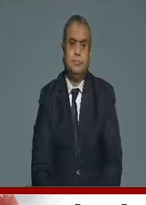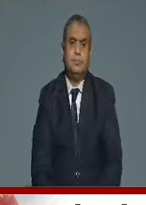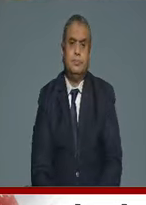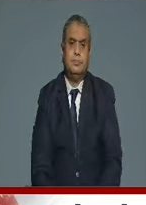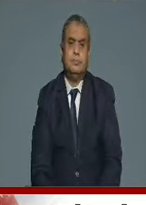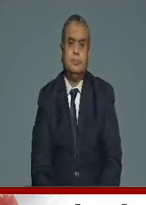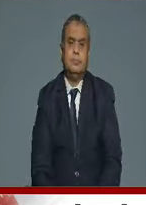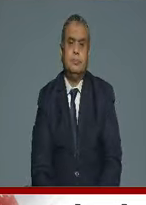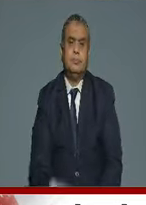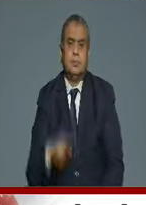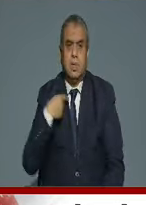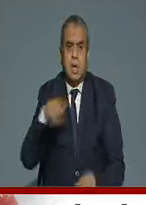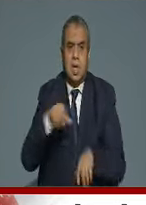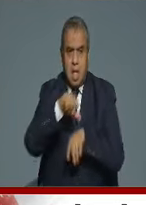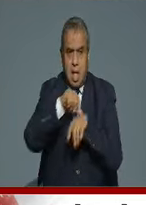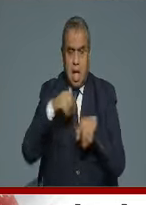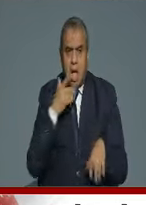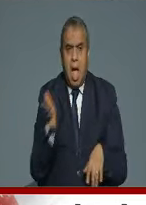أخويا